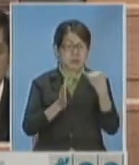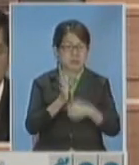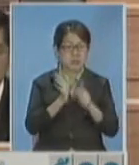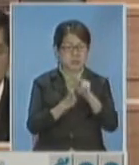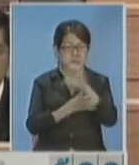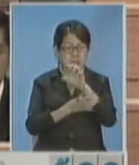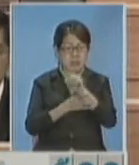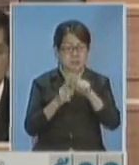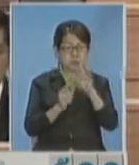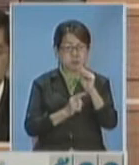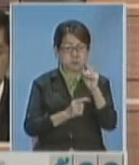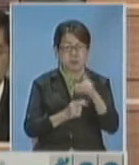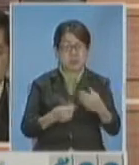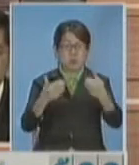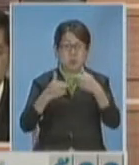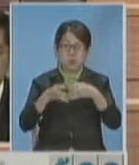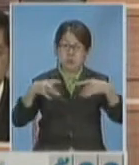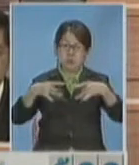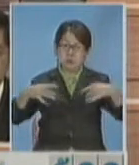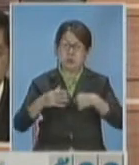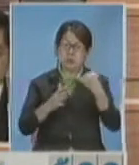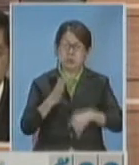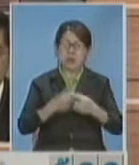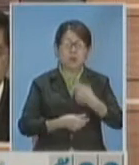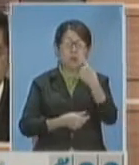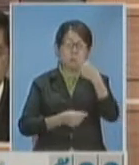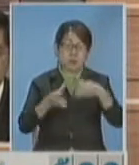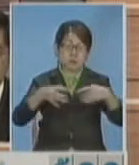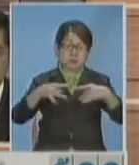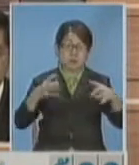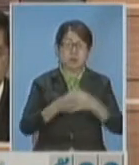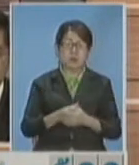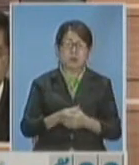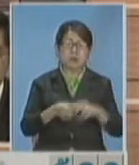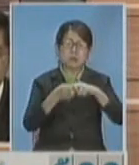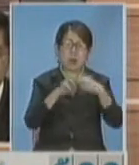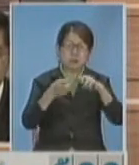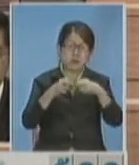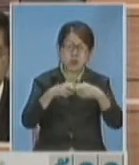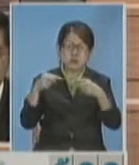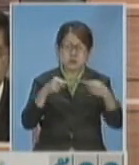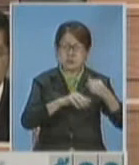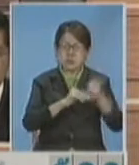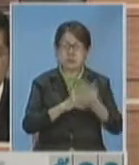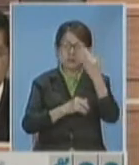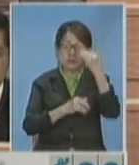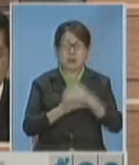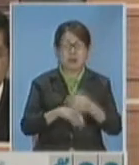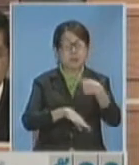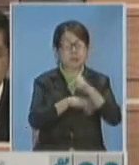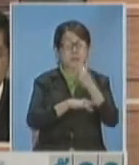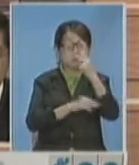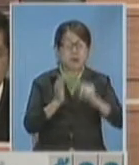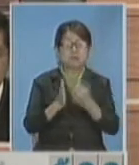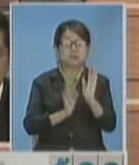พรรคฝ่ายค้านครับท่านหาว่าพวกเราตีรวนท่านประธานดูตั้งแต่เช้ามาเนี่ย